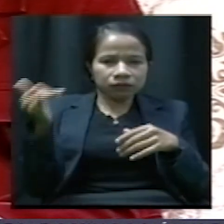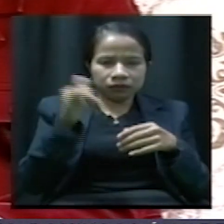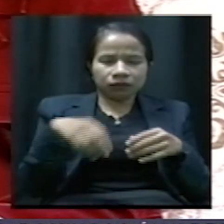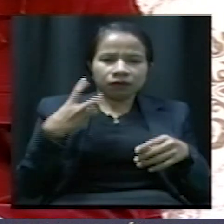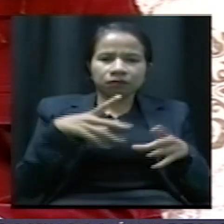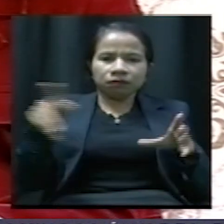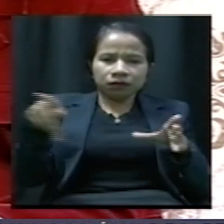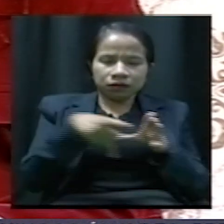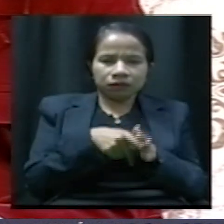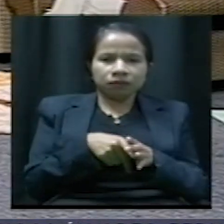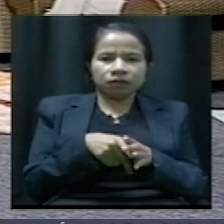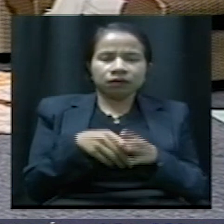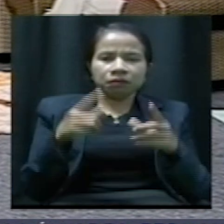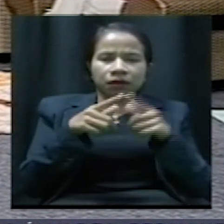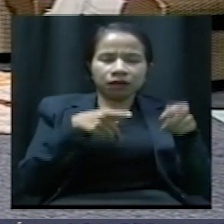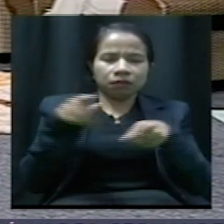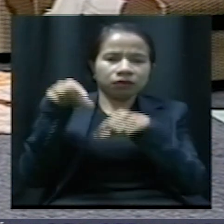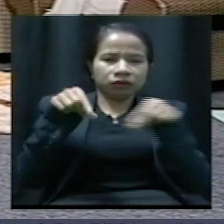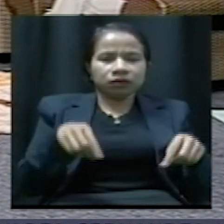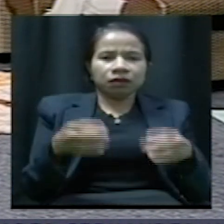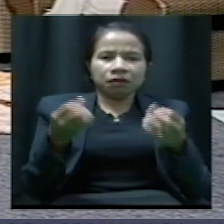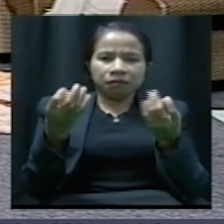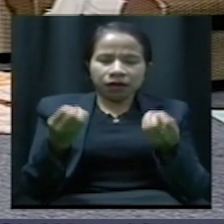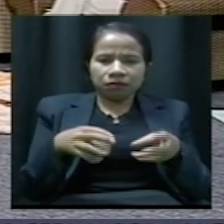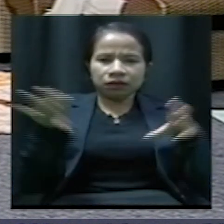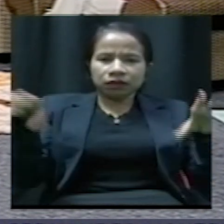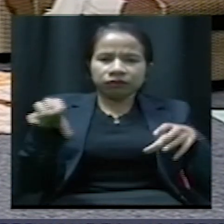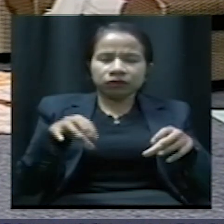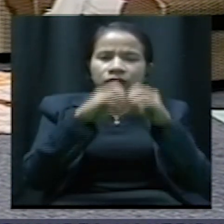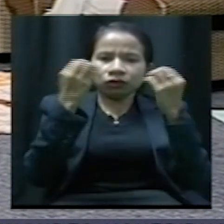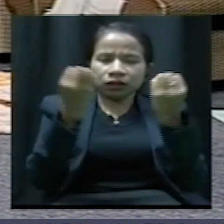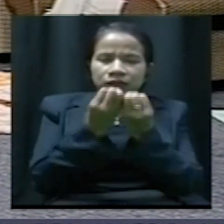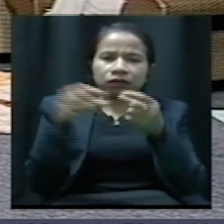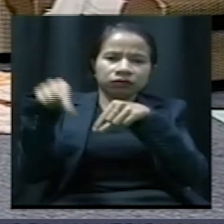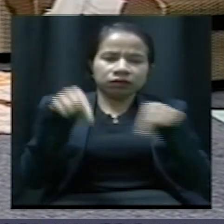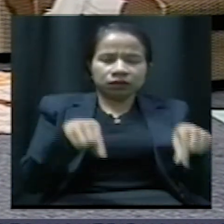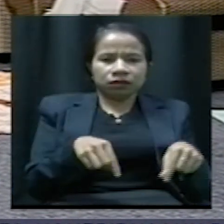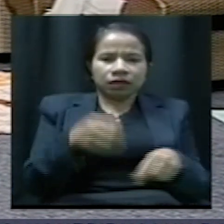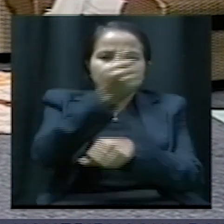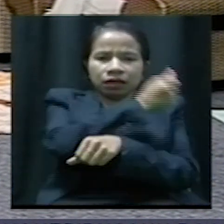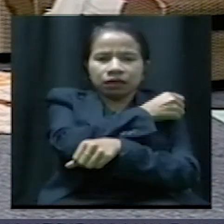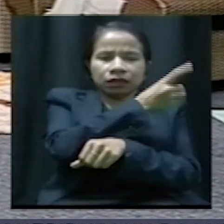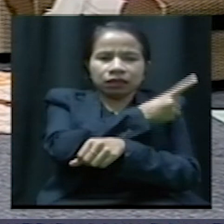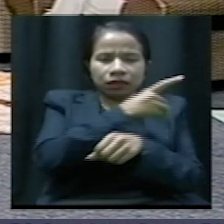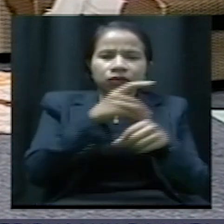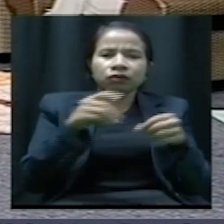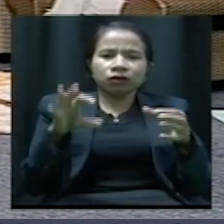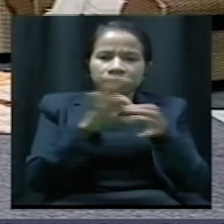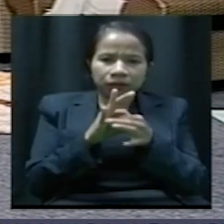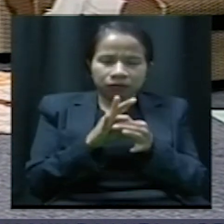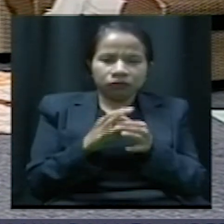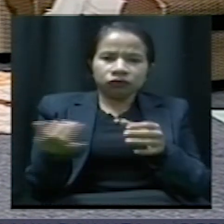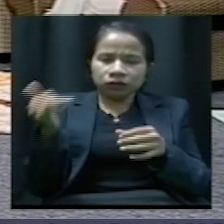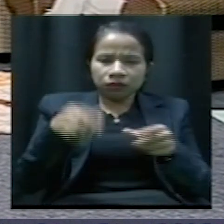kata ema deficiencia ne barak liu servisio iha organisaun deficiencia ada tel honya membru sira maka fo servisio ba